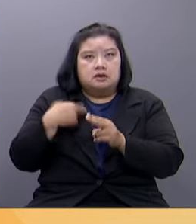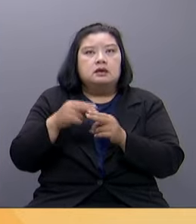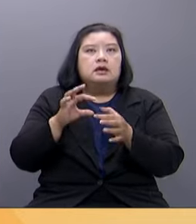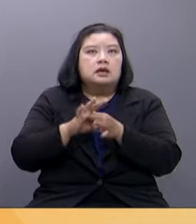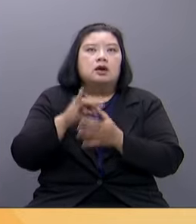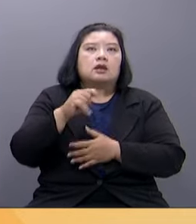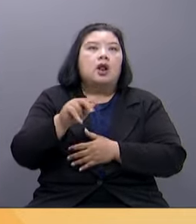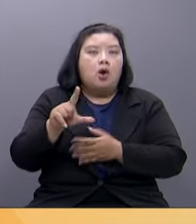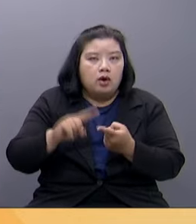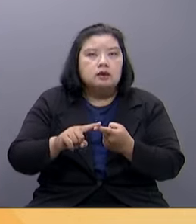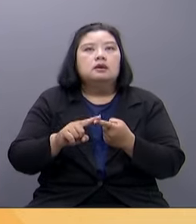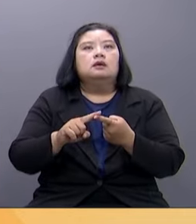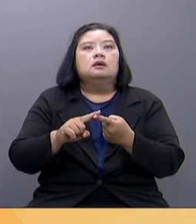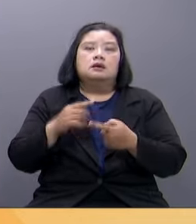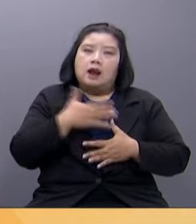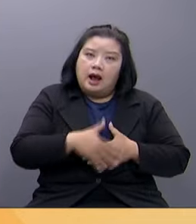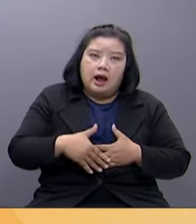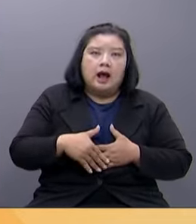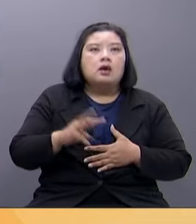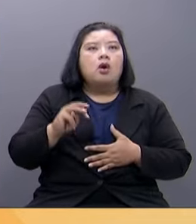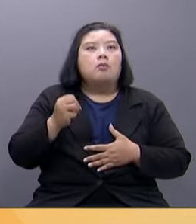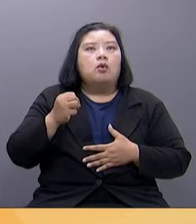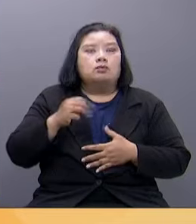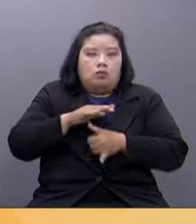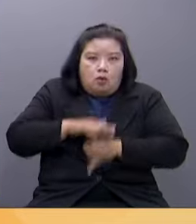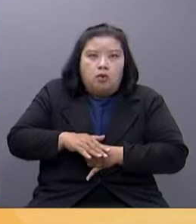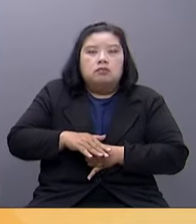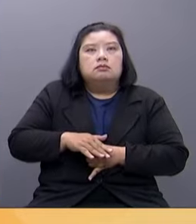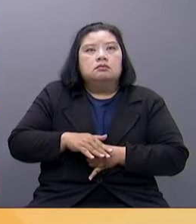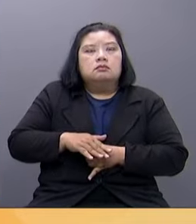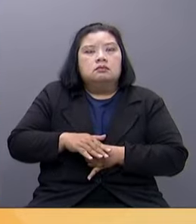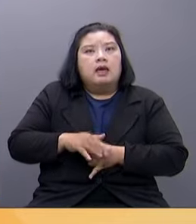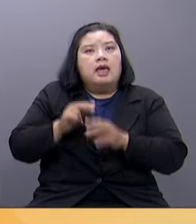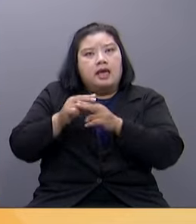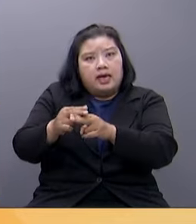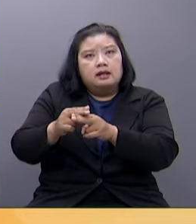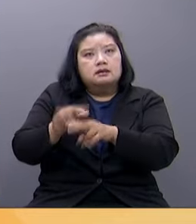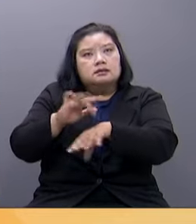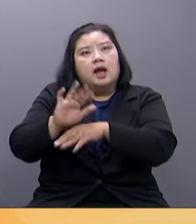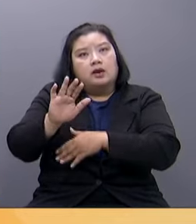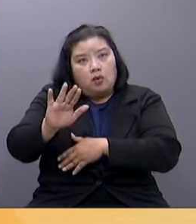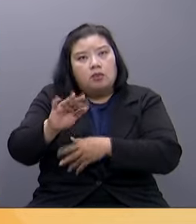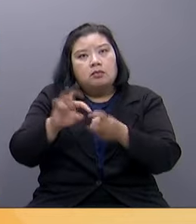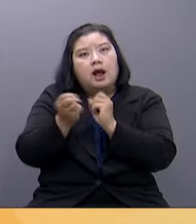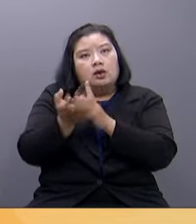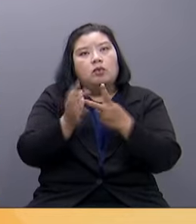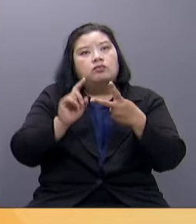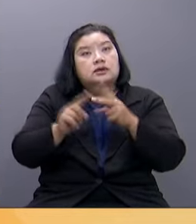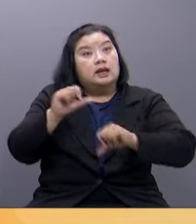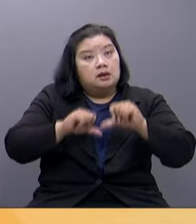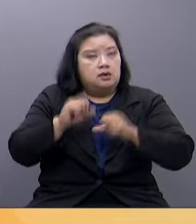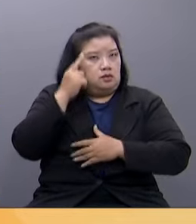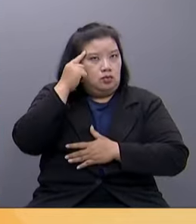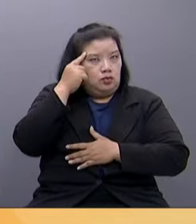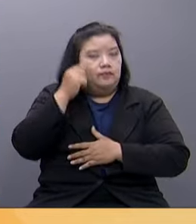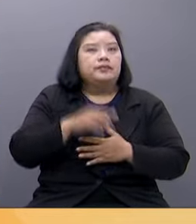าการยบอกไมได้ชัดเจนว่า criter มัเป็ strings ถเป็ branding อย่เปลาหรอจักยาจริตัอัที่สอง ก็คือ ผ่ ทน้